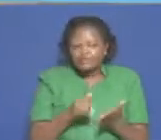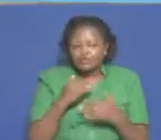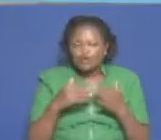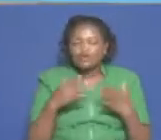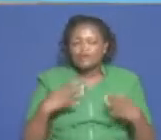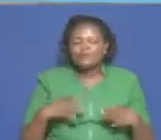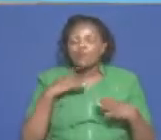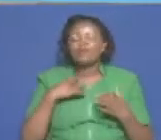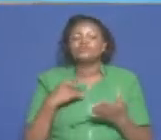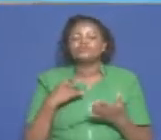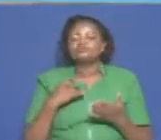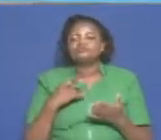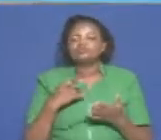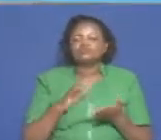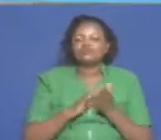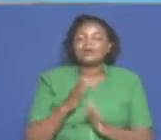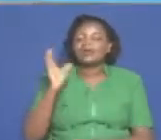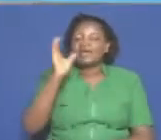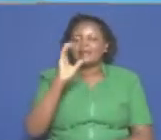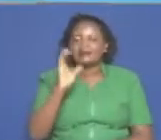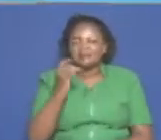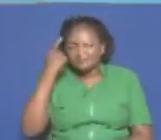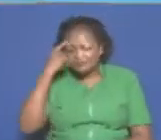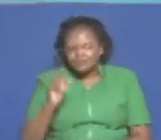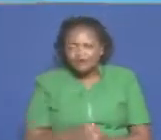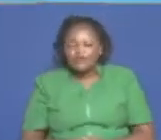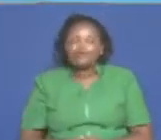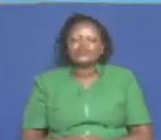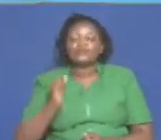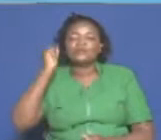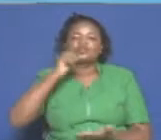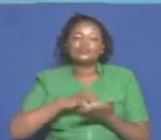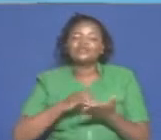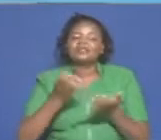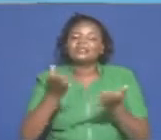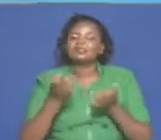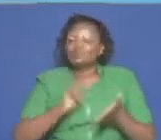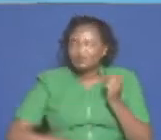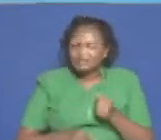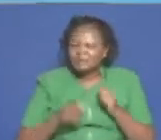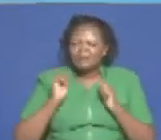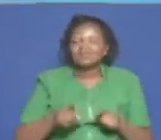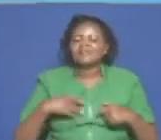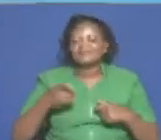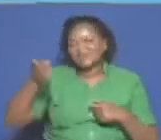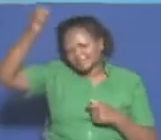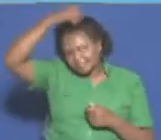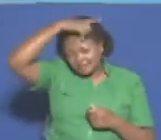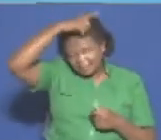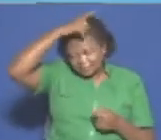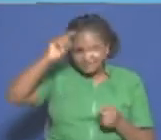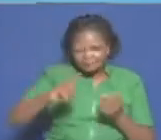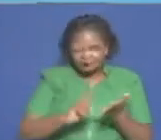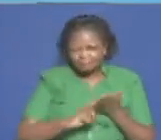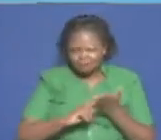wawaniaji wote katika viti mbalimbali vya kisiasa humu nchini basi watahitajika kuwa na shahada. Na hivyo basi ni mjadala ambao